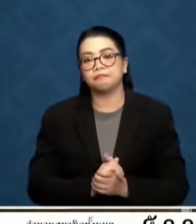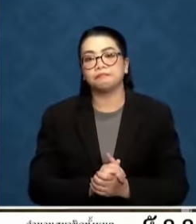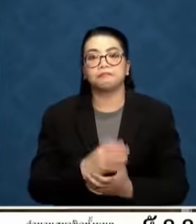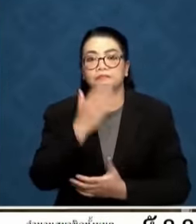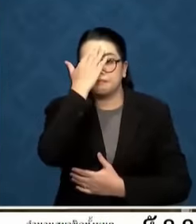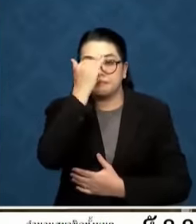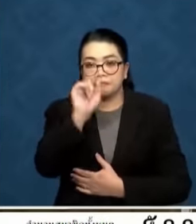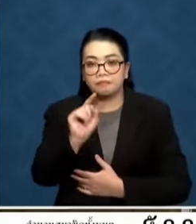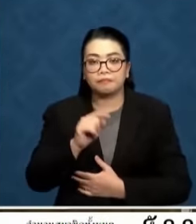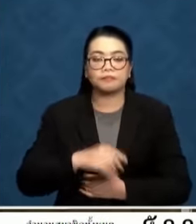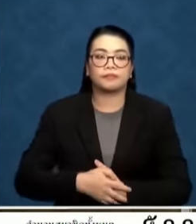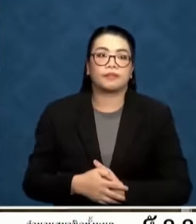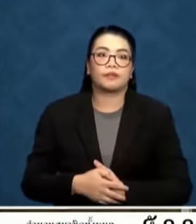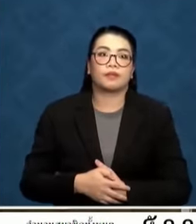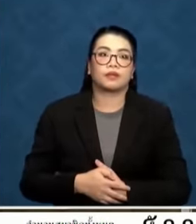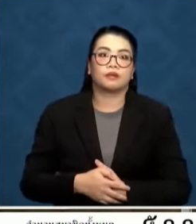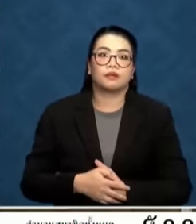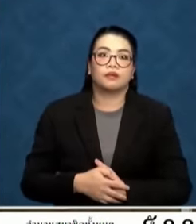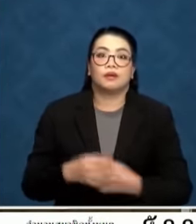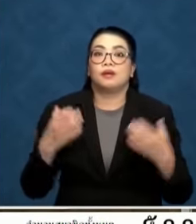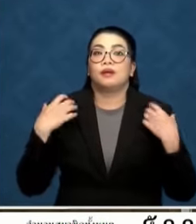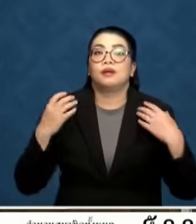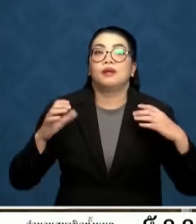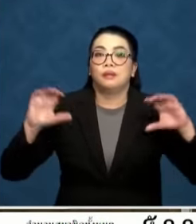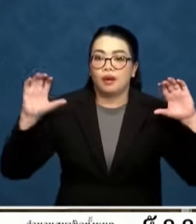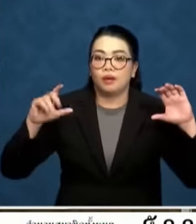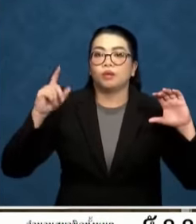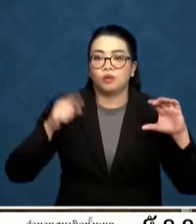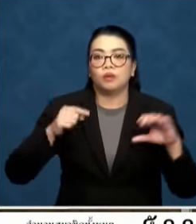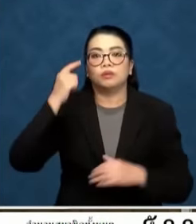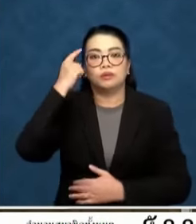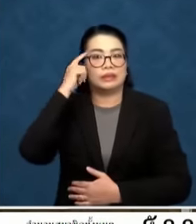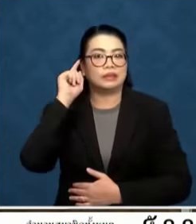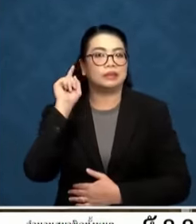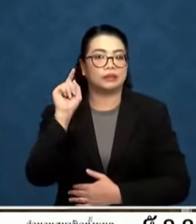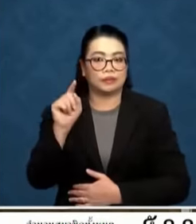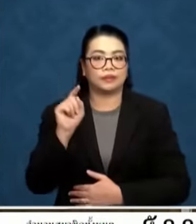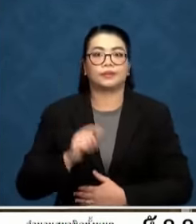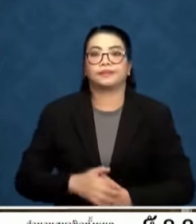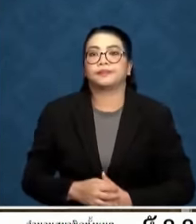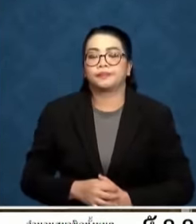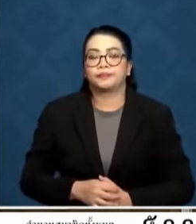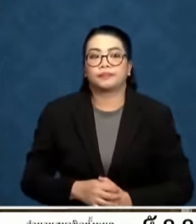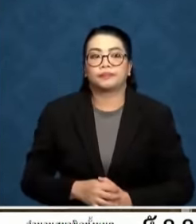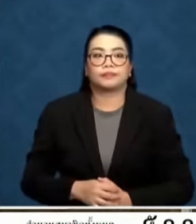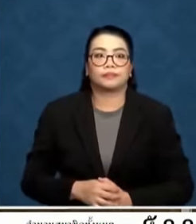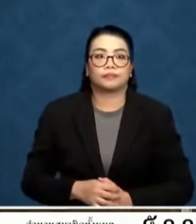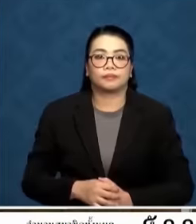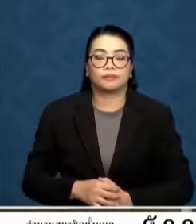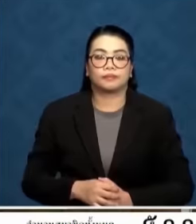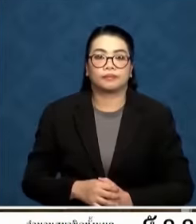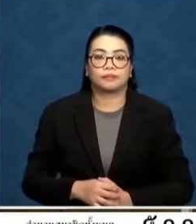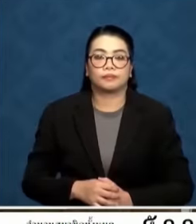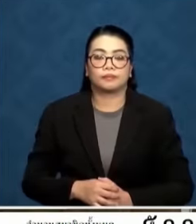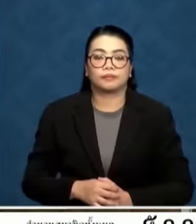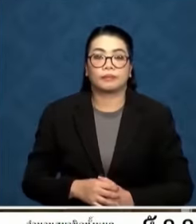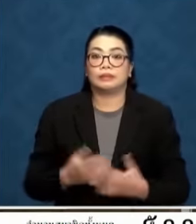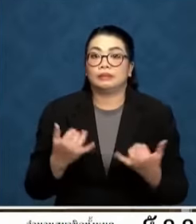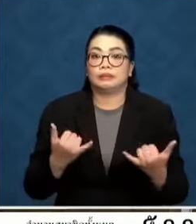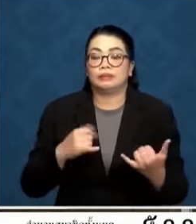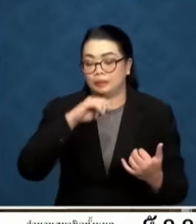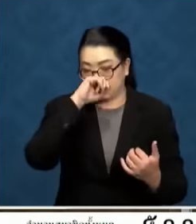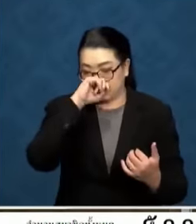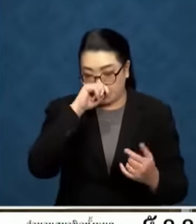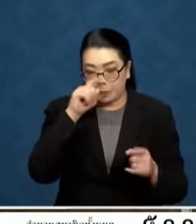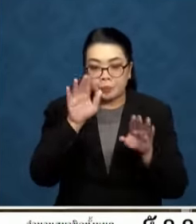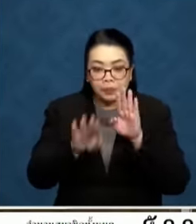เป็นเรื่องที่รัฐบาลต้องตระหนักรัธนาวาไทยวันนี้ถ้าเป็นรถ